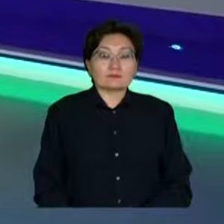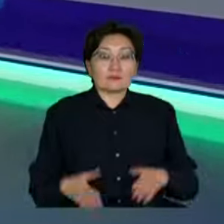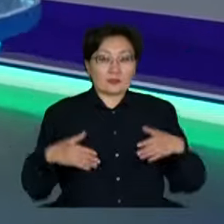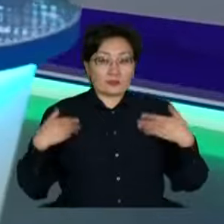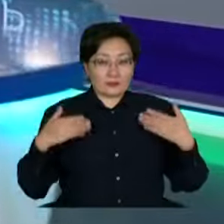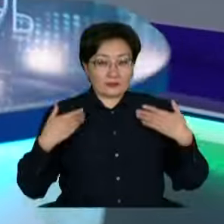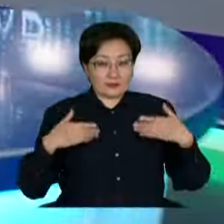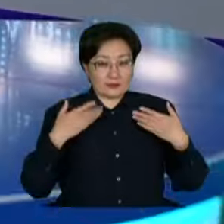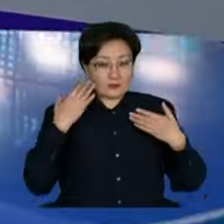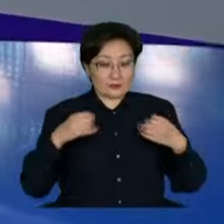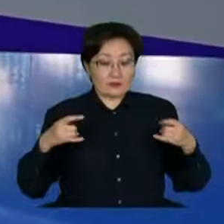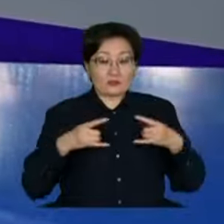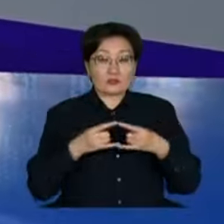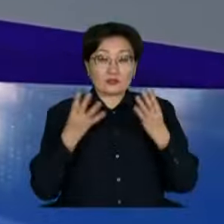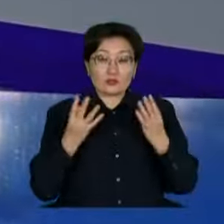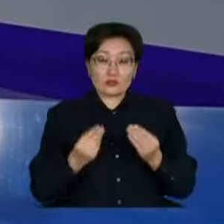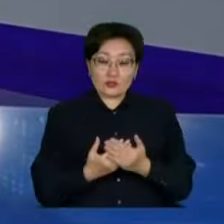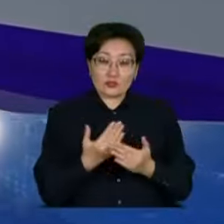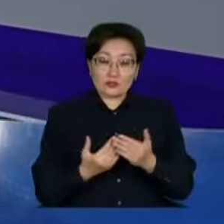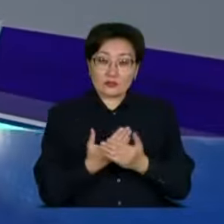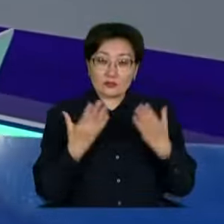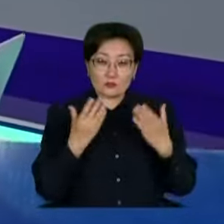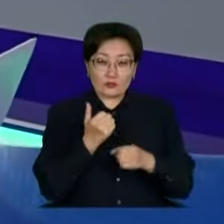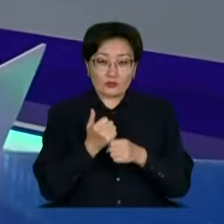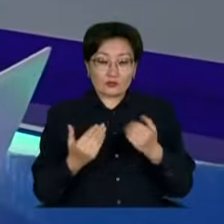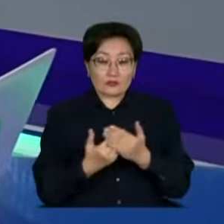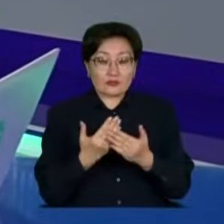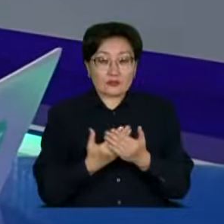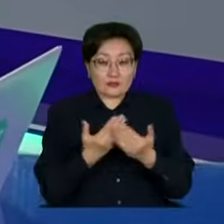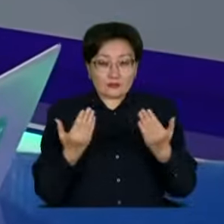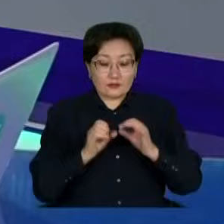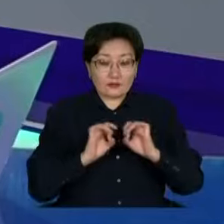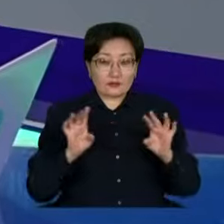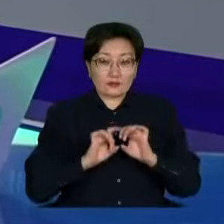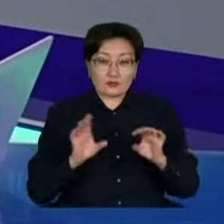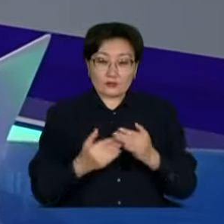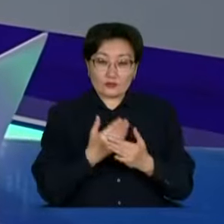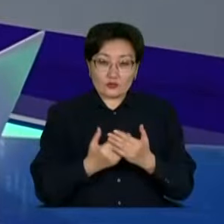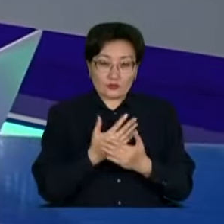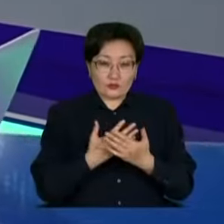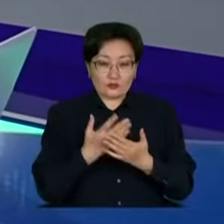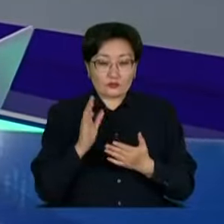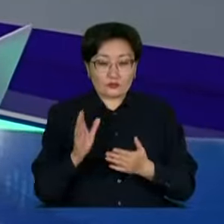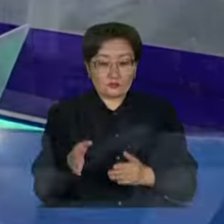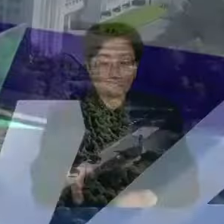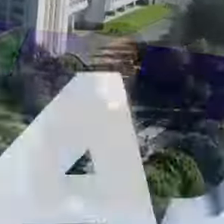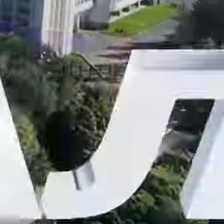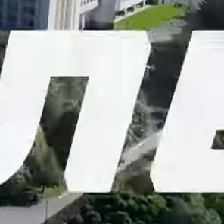Армардақ тағайын эфирде жаңалықтар, студияда Еркебұлан Серікұлы және әріптесім Бұлбұл Қалнұрқызы. Бүгін көретіндеріңіз.